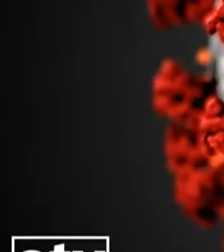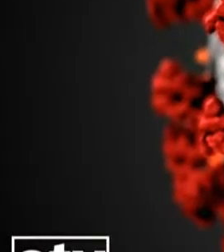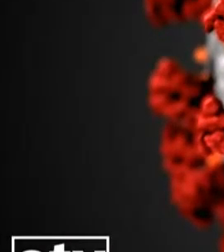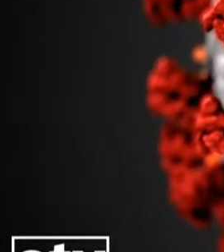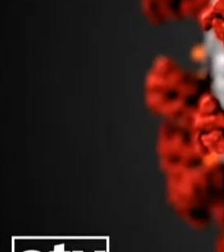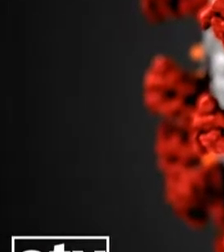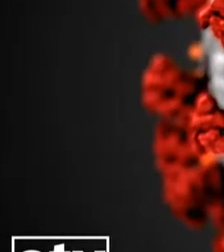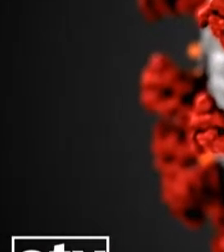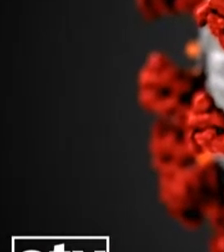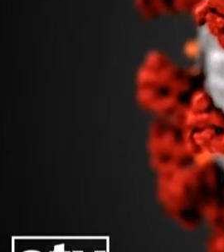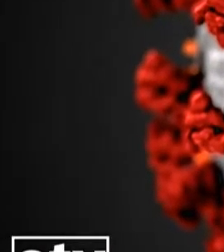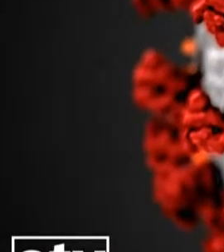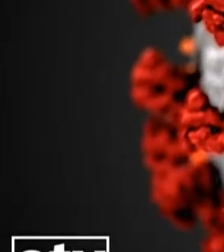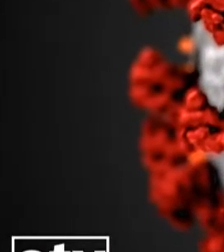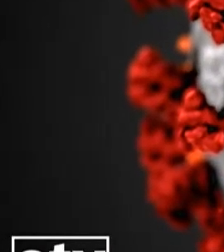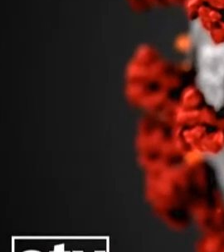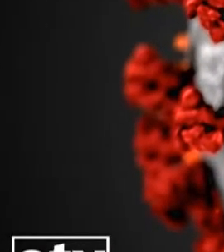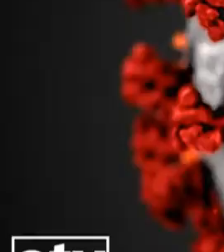كفيروس كورونا